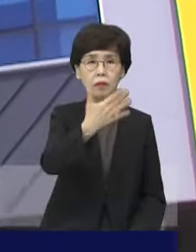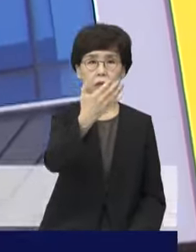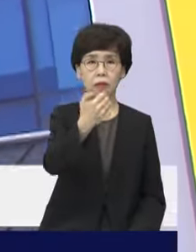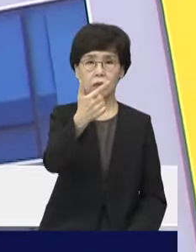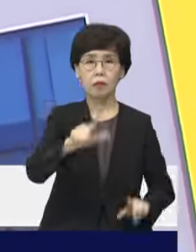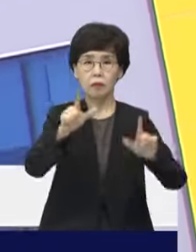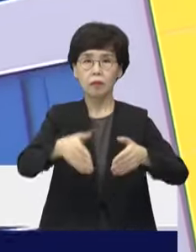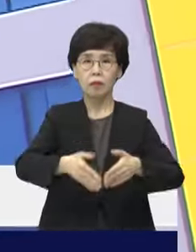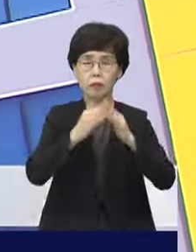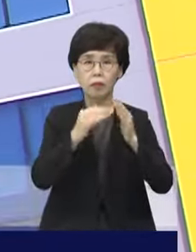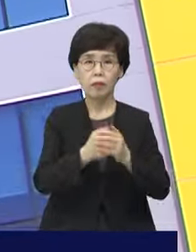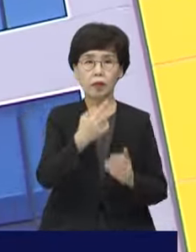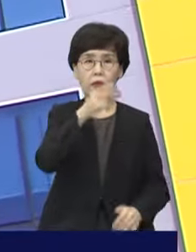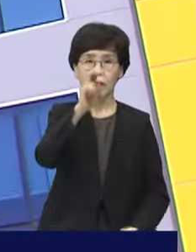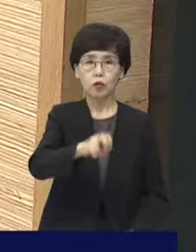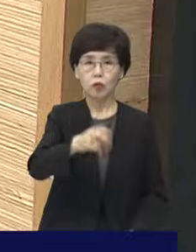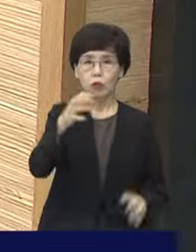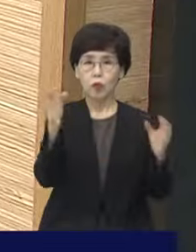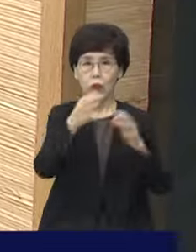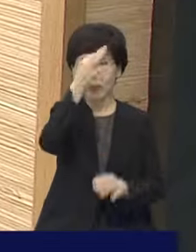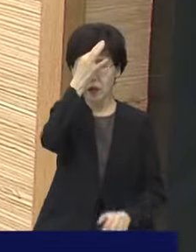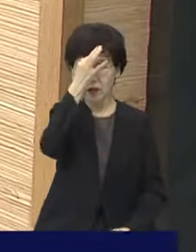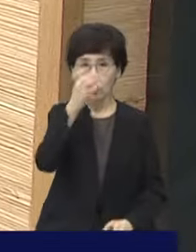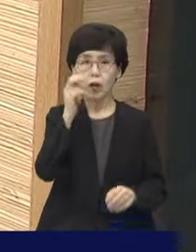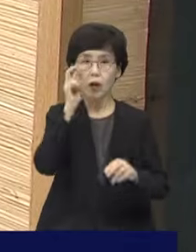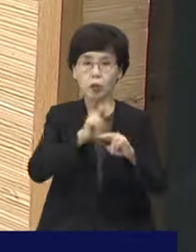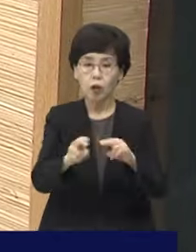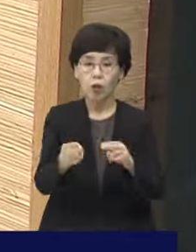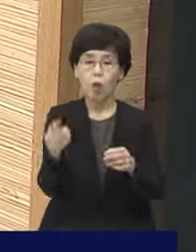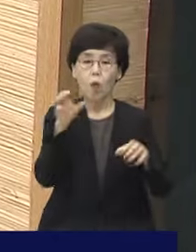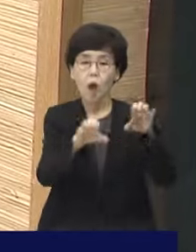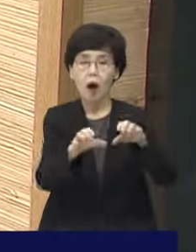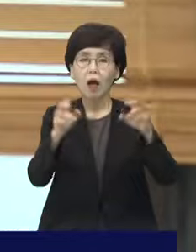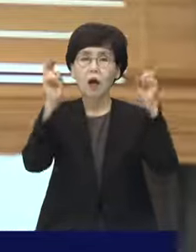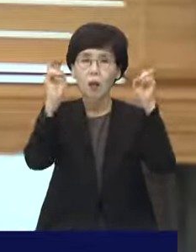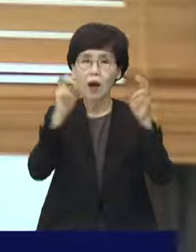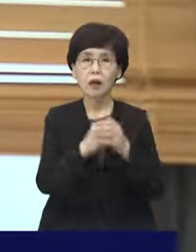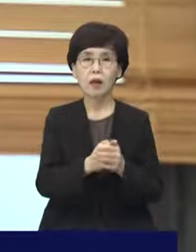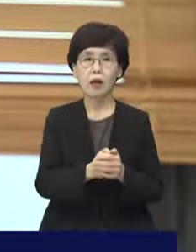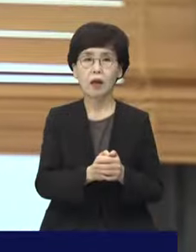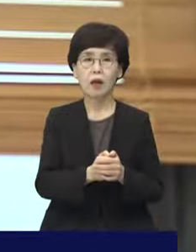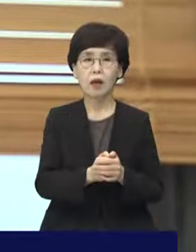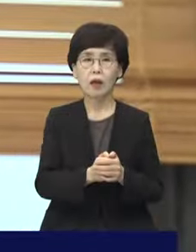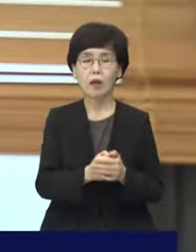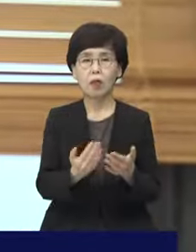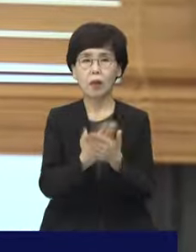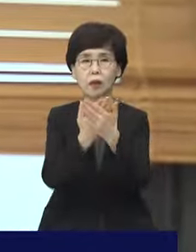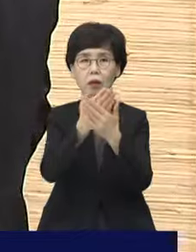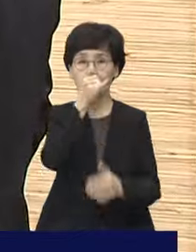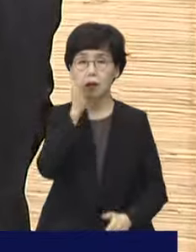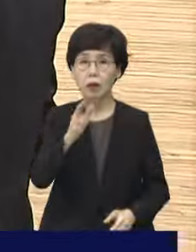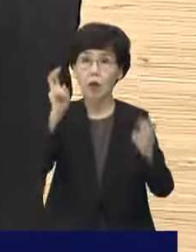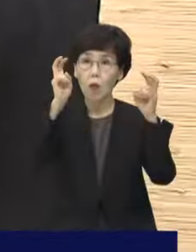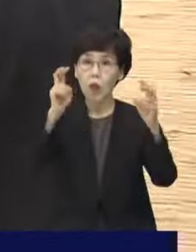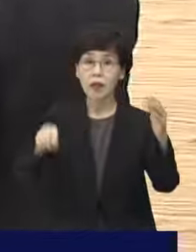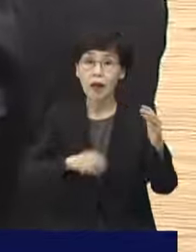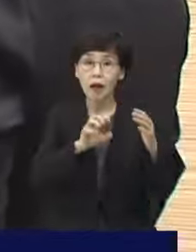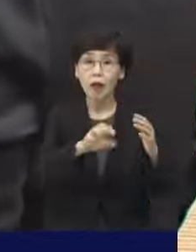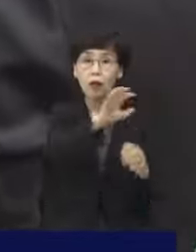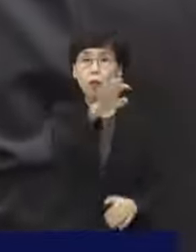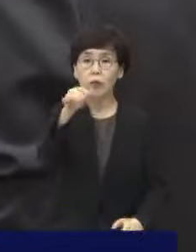1986년 창립된 삼두 종합기술. 석유화학 플랜트 엔지니어링 업체로 입지를 다져왔지만 회사 곳곳에